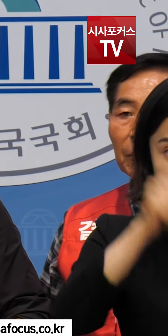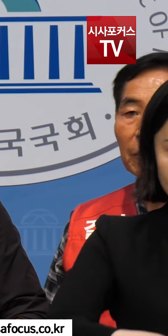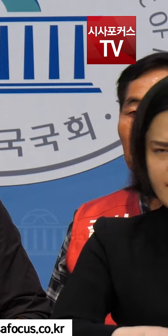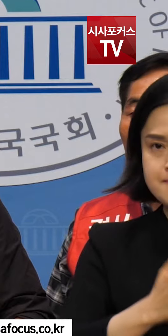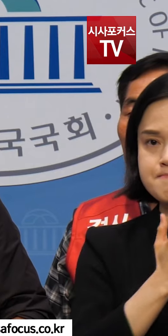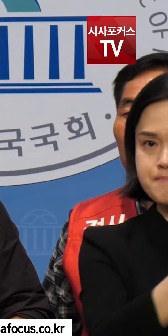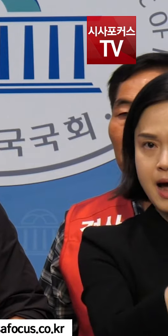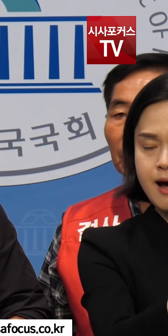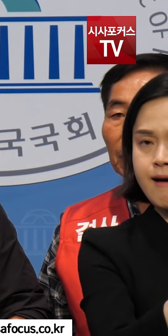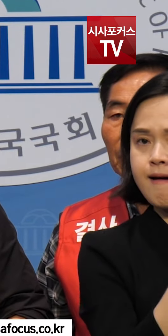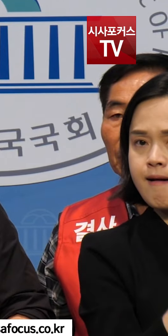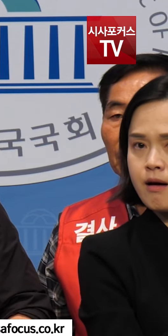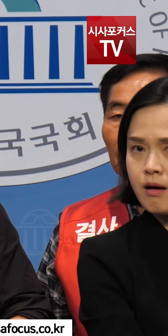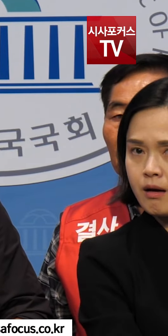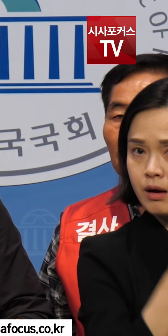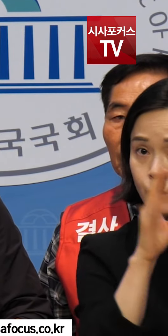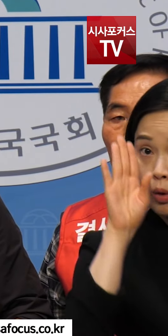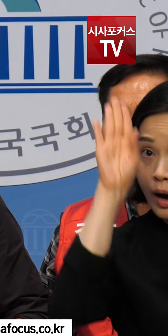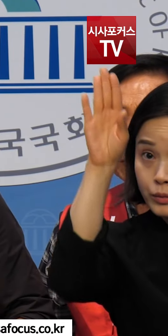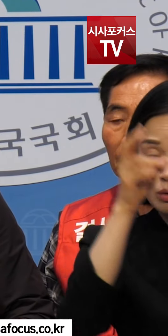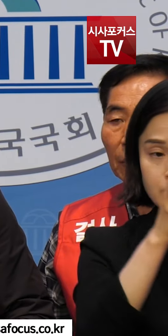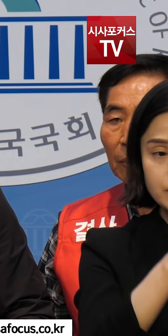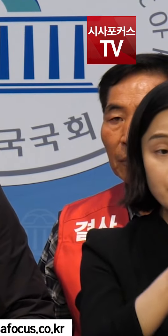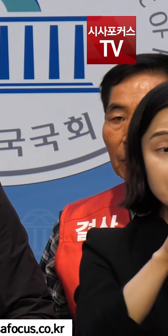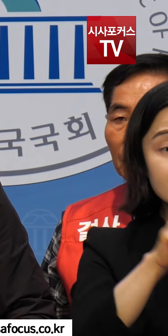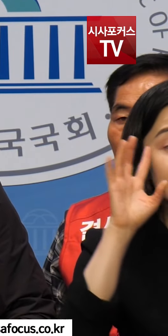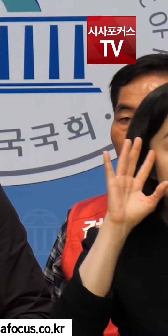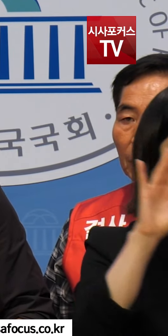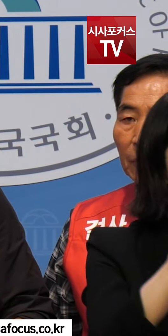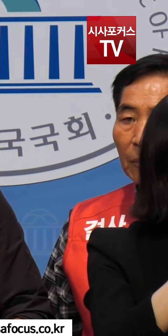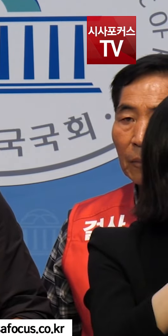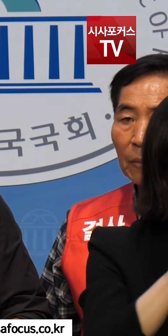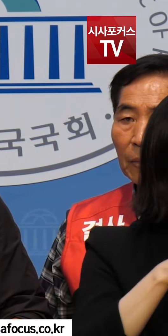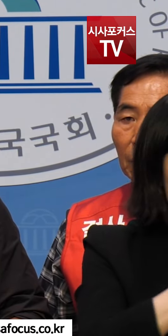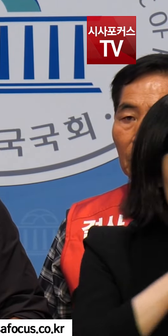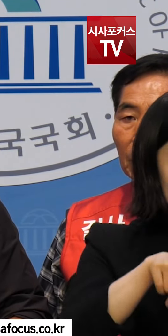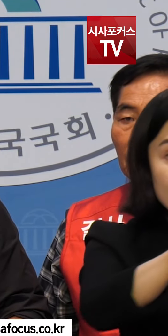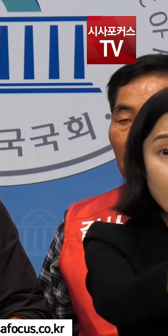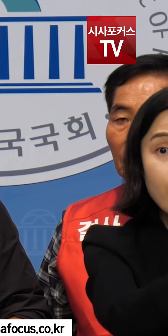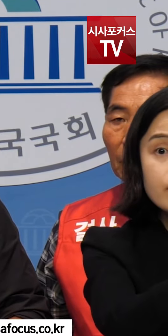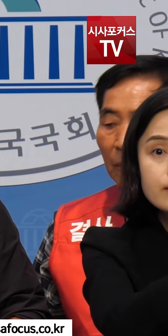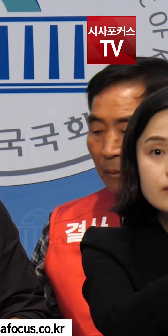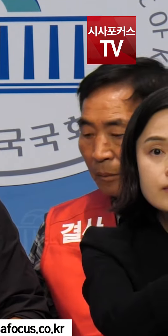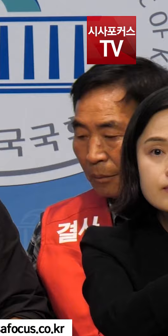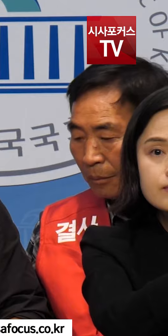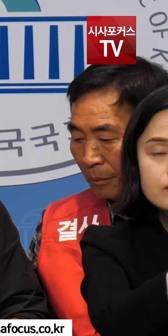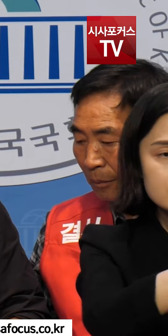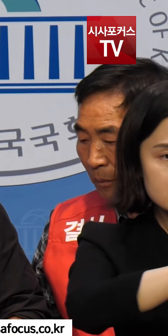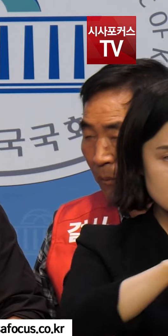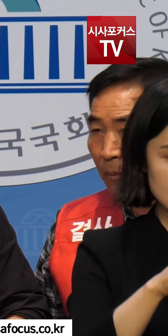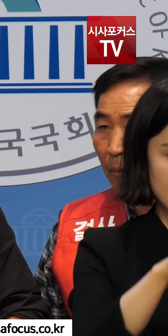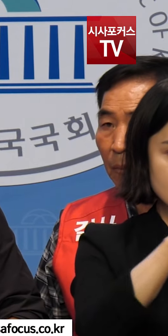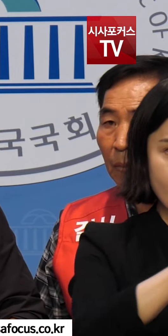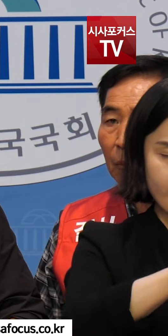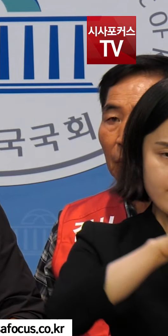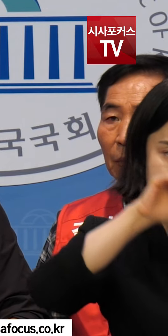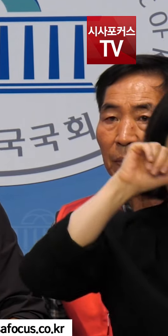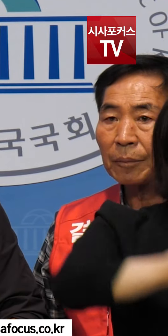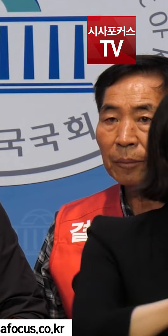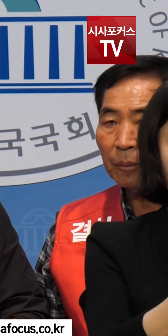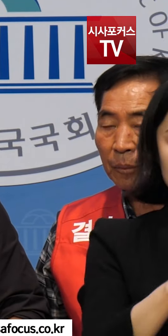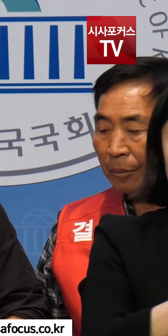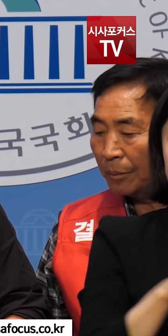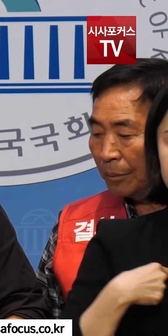것이며 향후 발의에 동의한 국회의원에 대해서는 낙선운동으로 끝까지 대응할 것임을 밝히고자